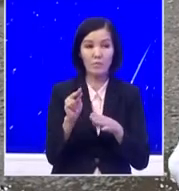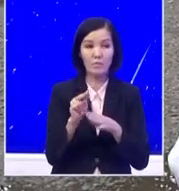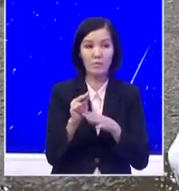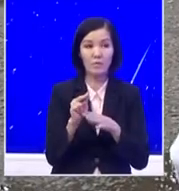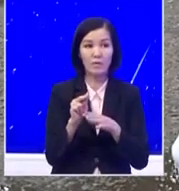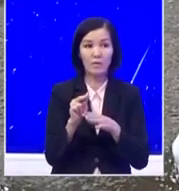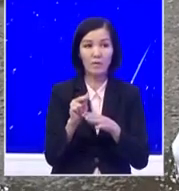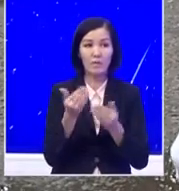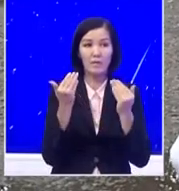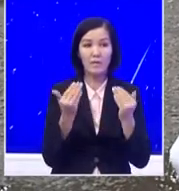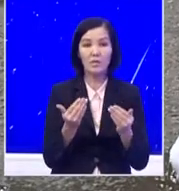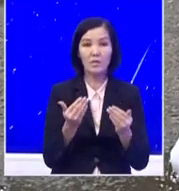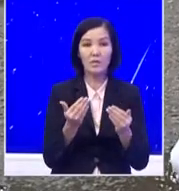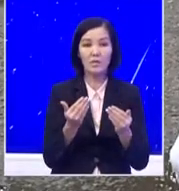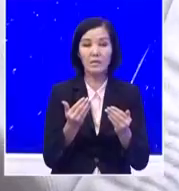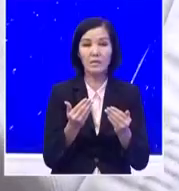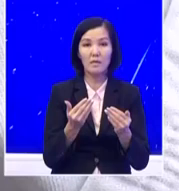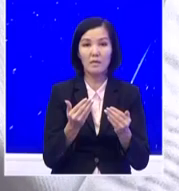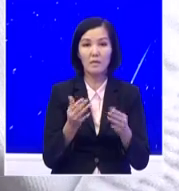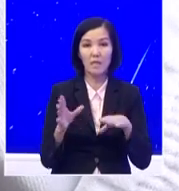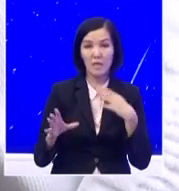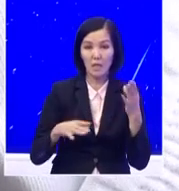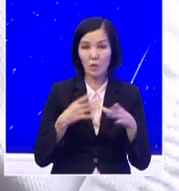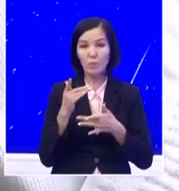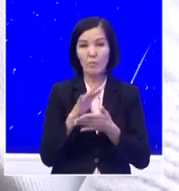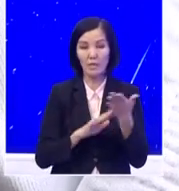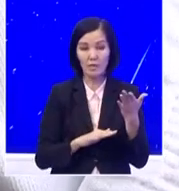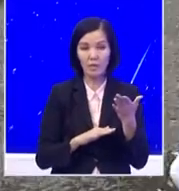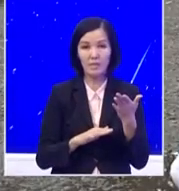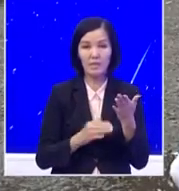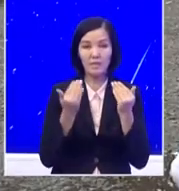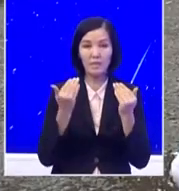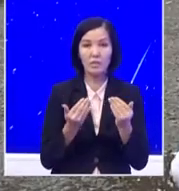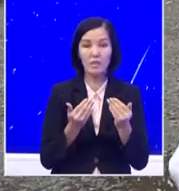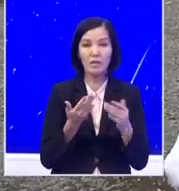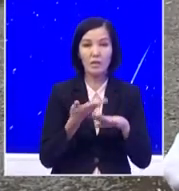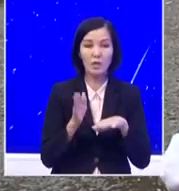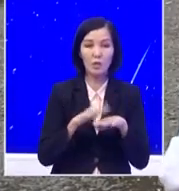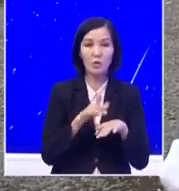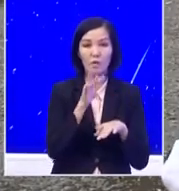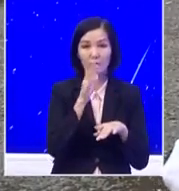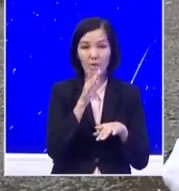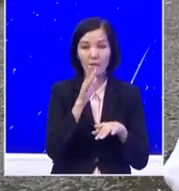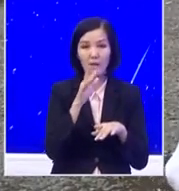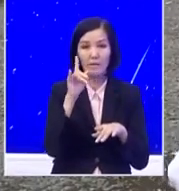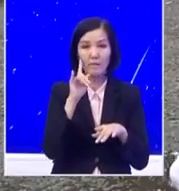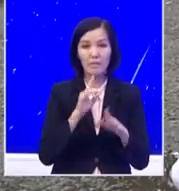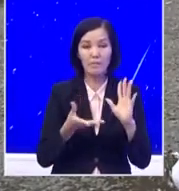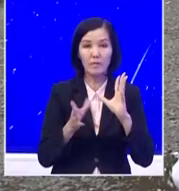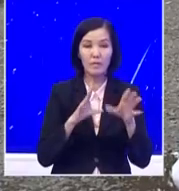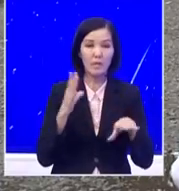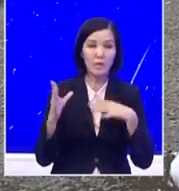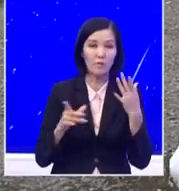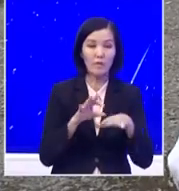каждому. И вот мне прям очень понравилось, с тех пор так и тренируюсь. Несмотря на то, что сейчас такое тяжелое положение в стране, тренировки у нас в любом